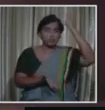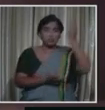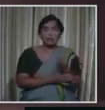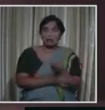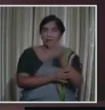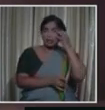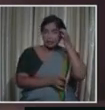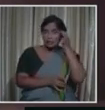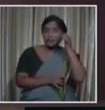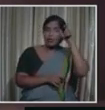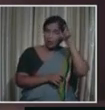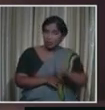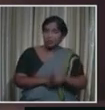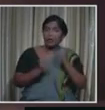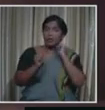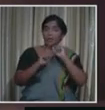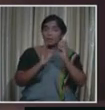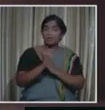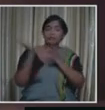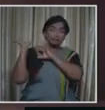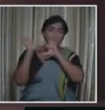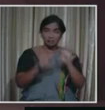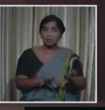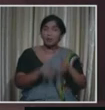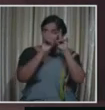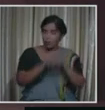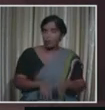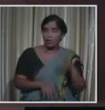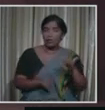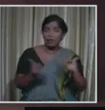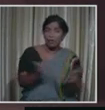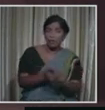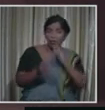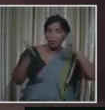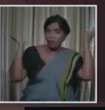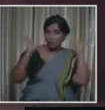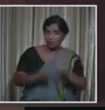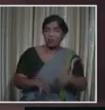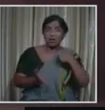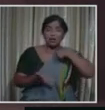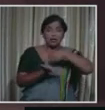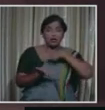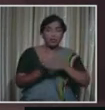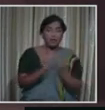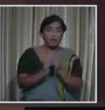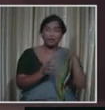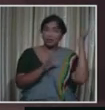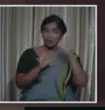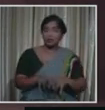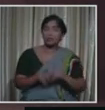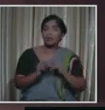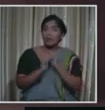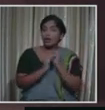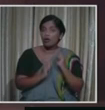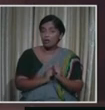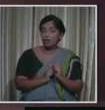manusia abadet ti naip, kena warle kah mandiri, me mai kare, merakanda em kende gua, nagar sabalo sevo kah kende gua, kena lama kadu kare,